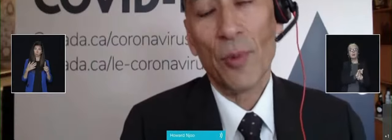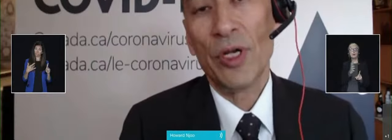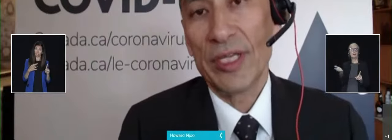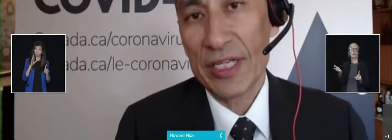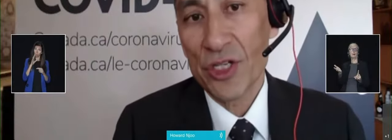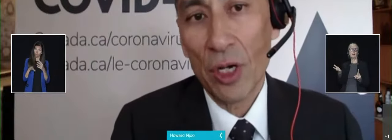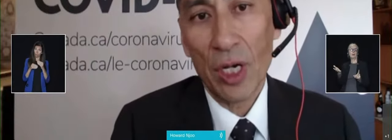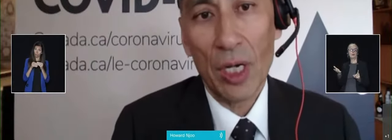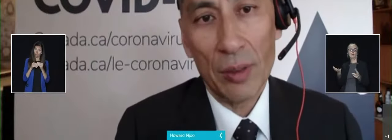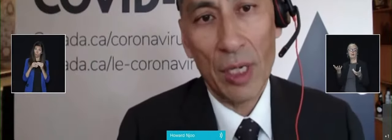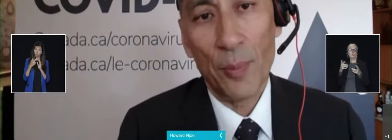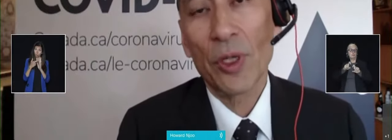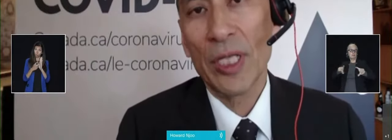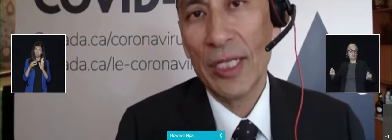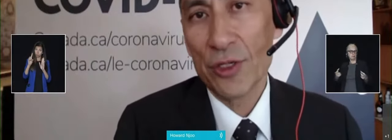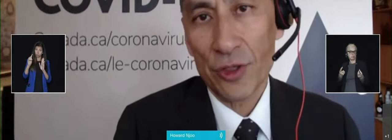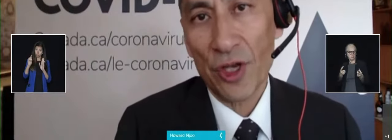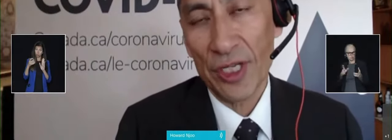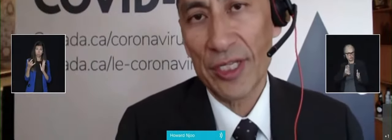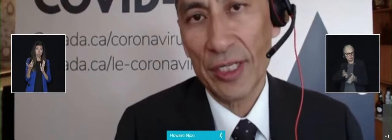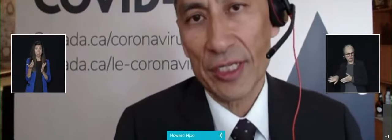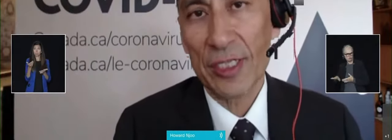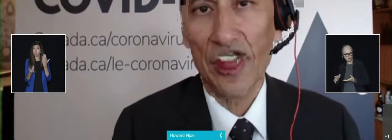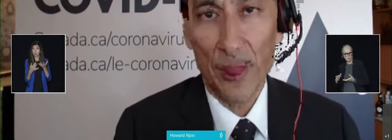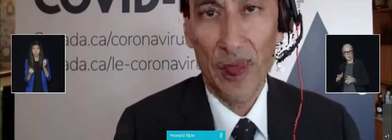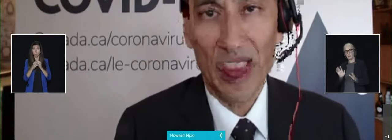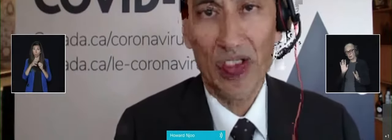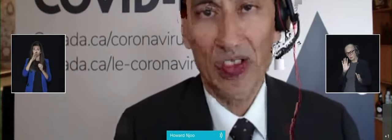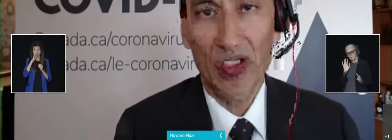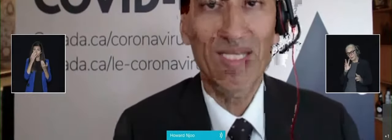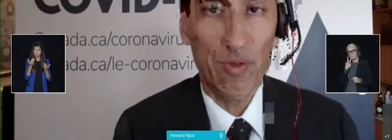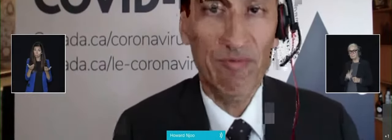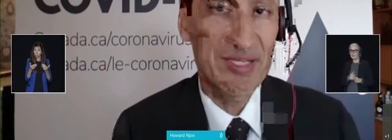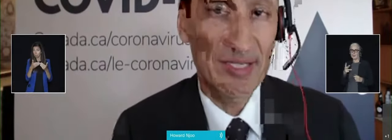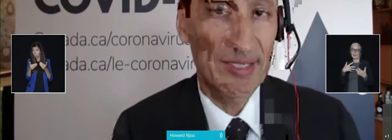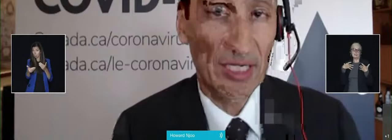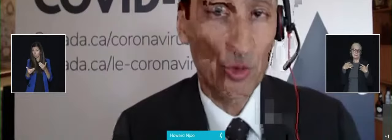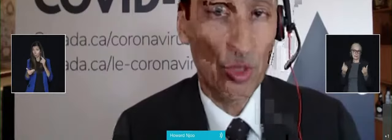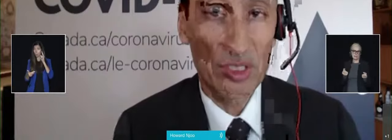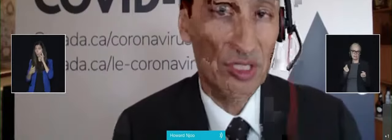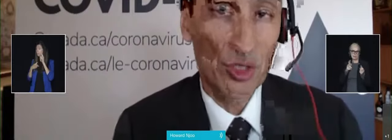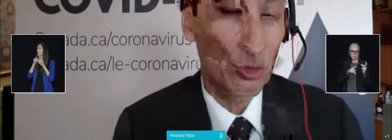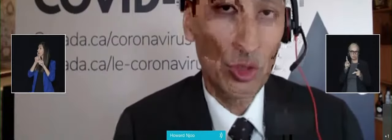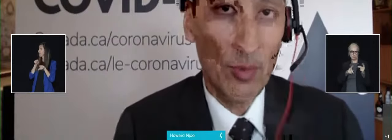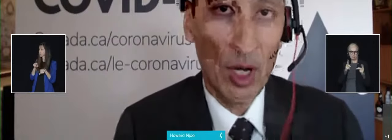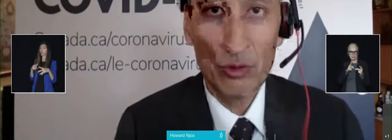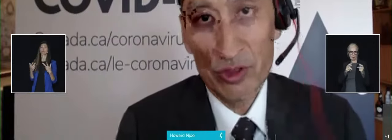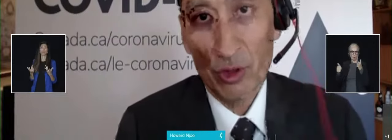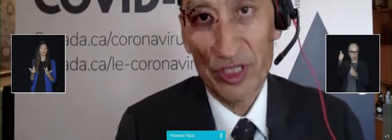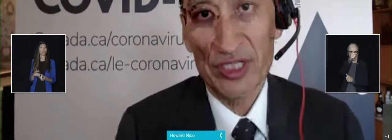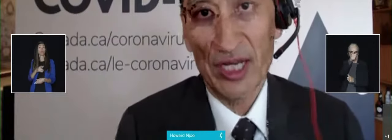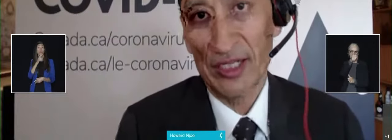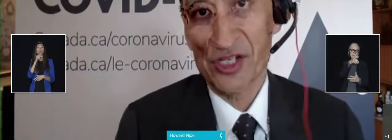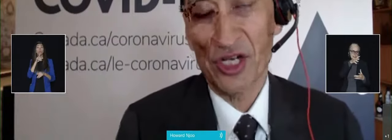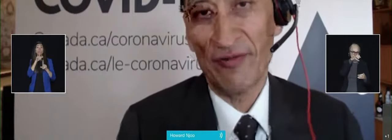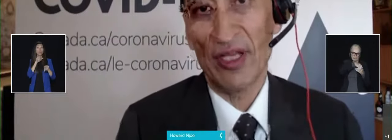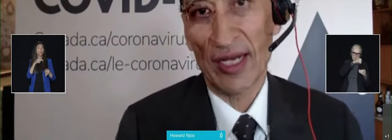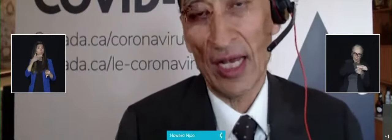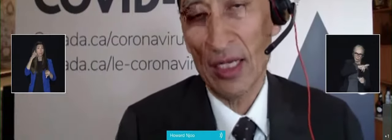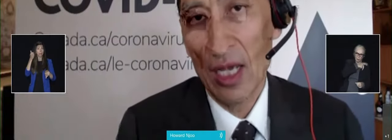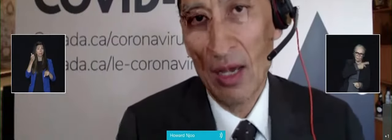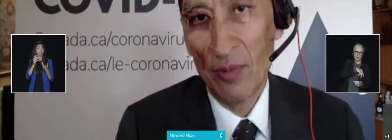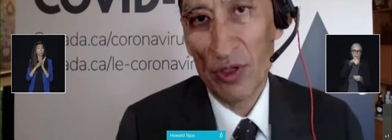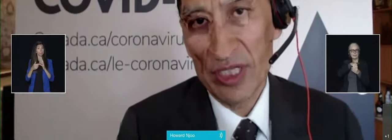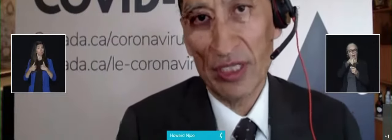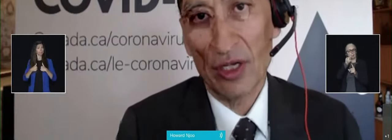Ça, c'est vraiment une question pour les autorités de santé publique dans les provinces et territoires.'est sûr que tout le monde, nous autres ici, à l'échelle